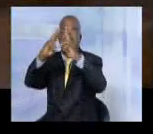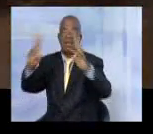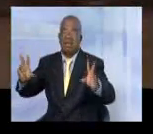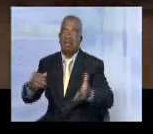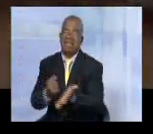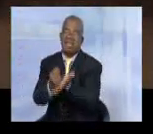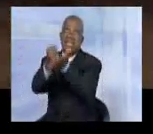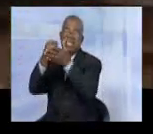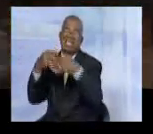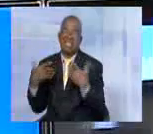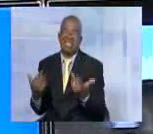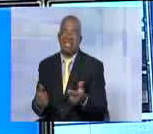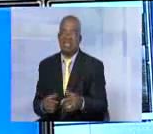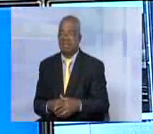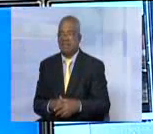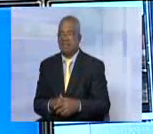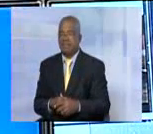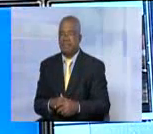de développement.